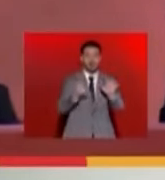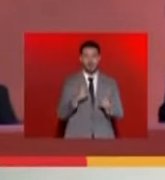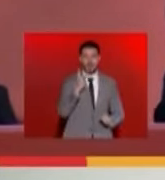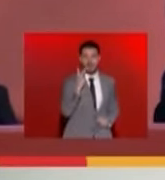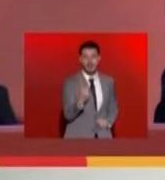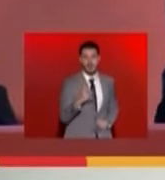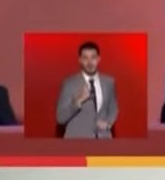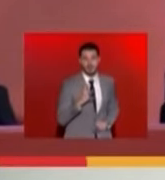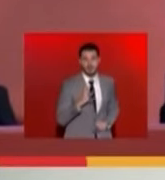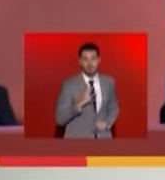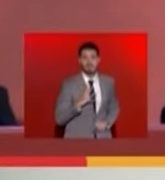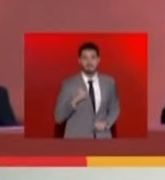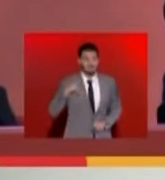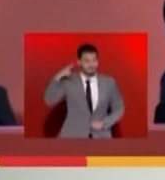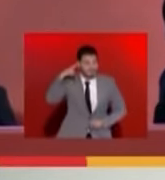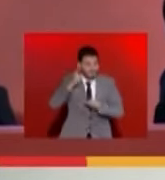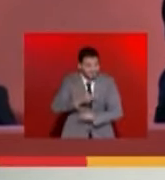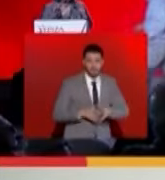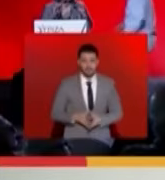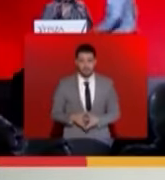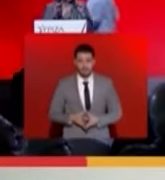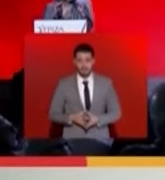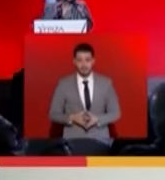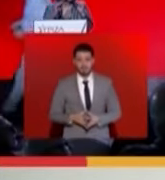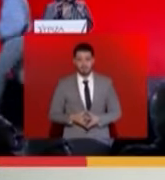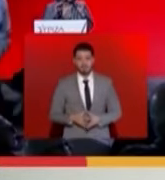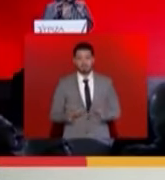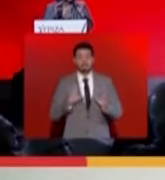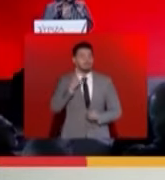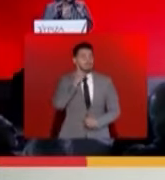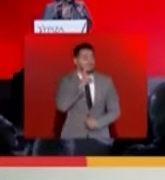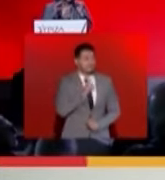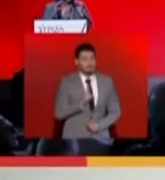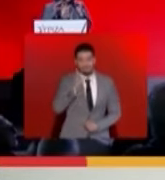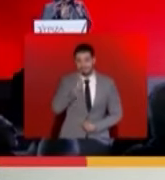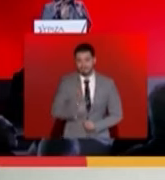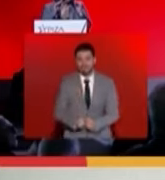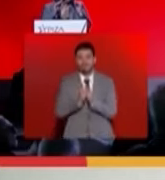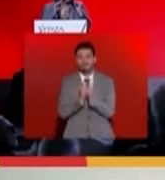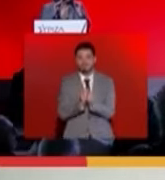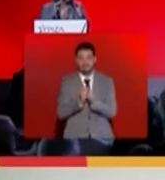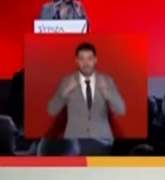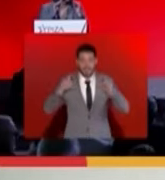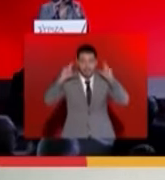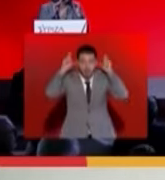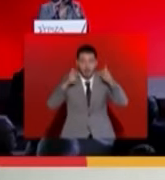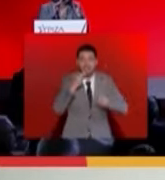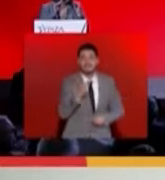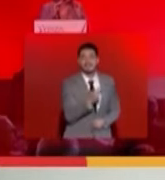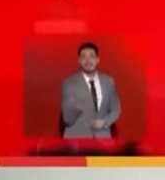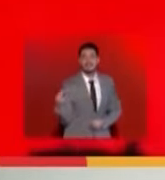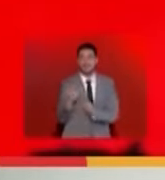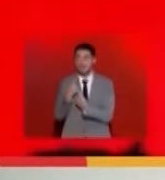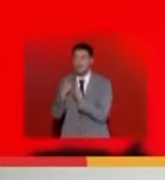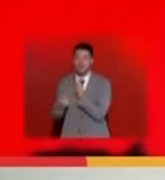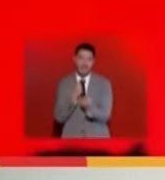δεν ξέρω πώς μπορούμε να την πούμε, δεν υφίσταται αυτή τη στιγμή. Δεν μπορούμε να μιλήσουμε για τέτοιο πράγμα, γιατί το ΠΑΣΟΚ έχει πάρει το